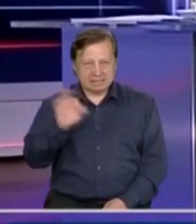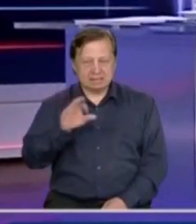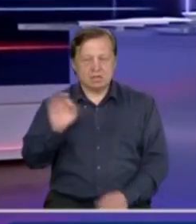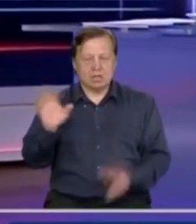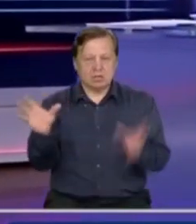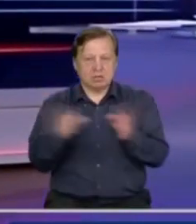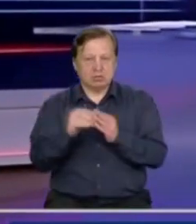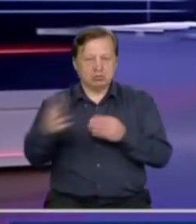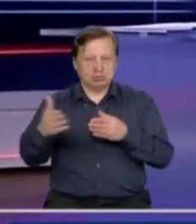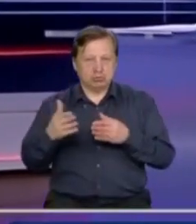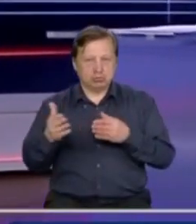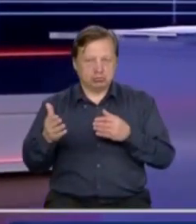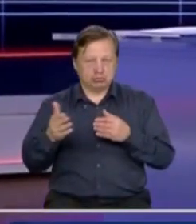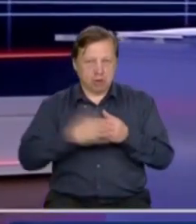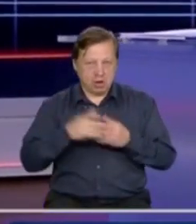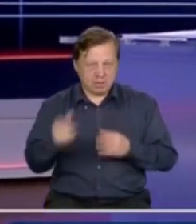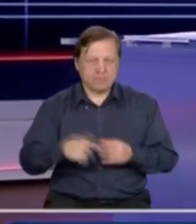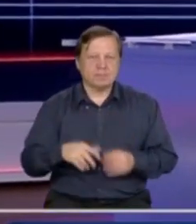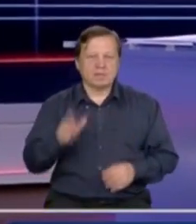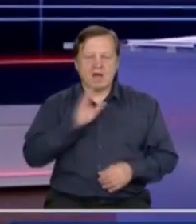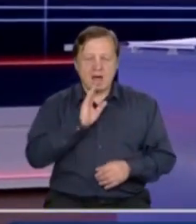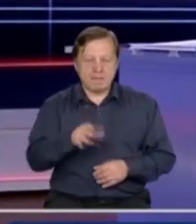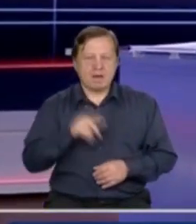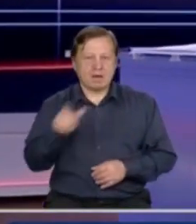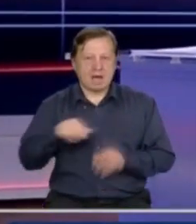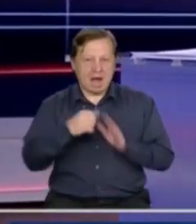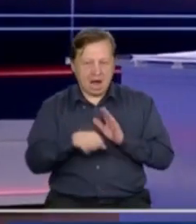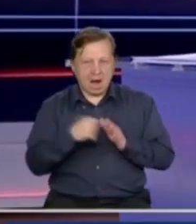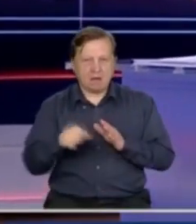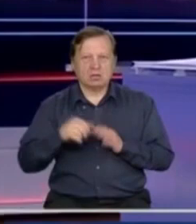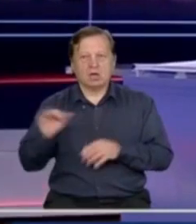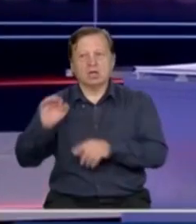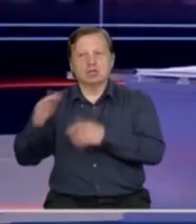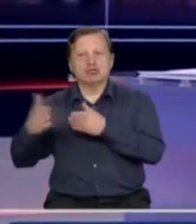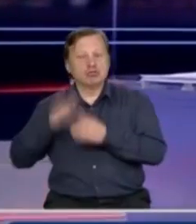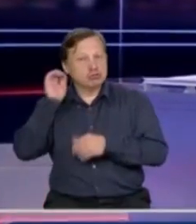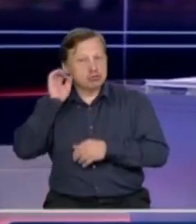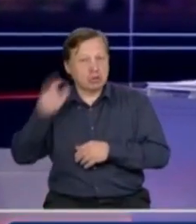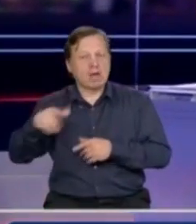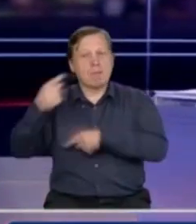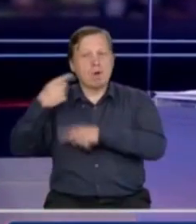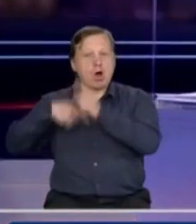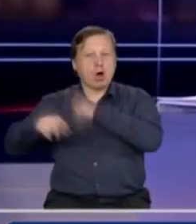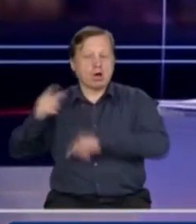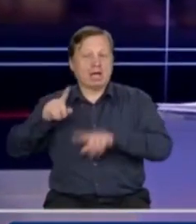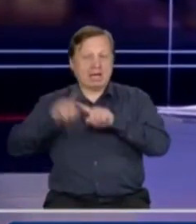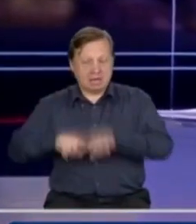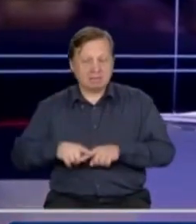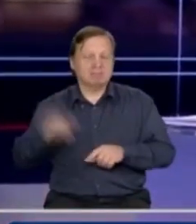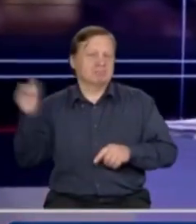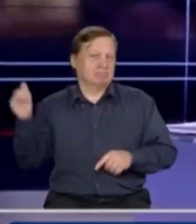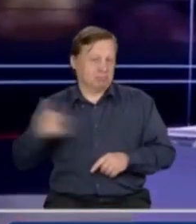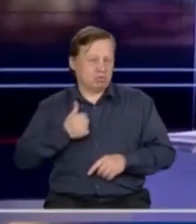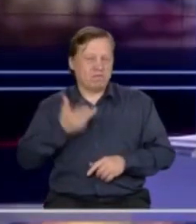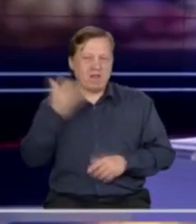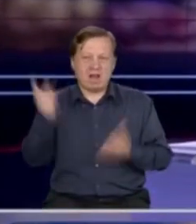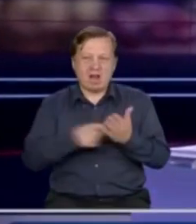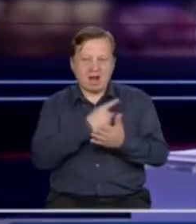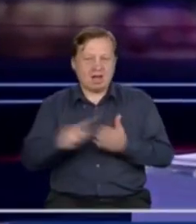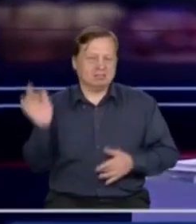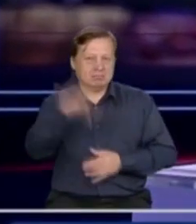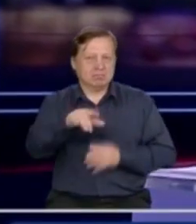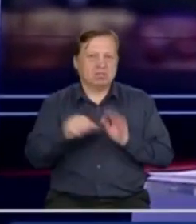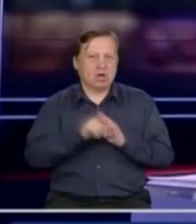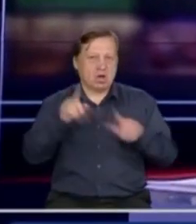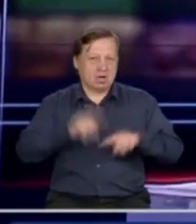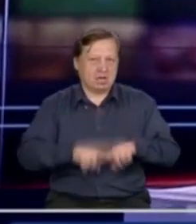jako wakacyjny kierunek. Amerykański aktor i jego żona z pochodzenia Greczynka pewnie będą tam teraz coraz częstszymi gośćmi, a w sumie to będą u